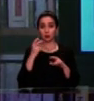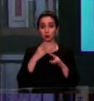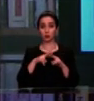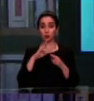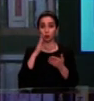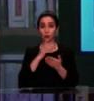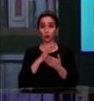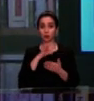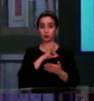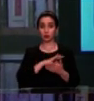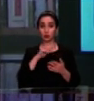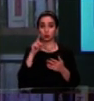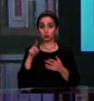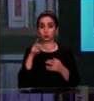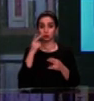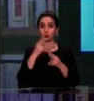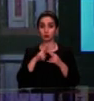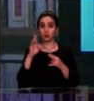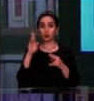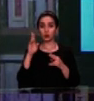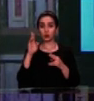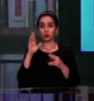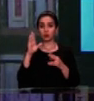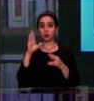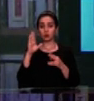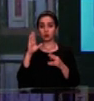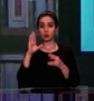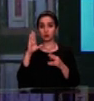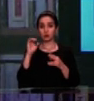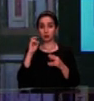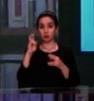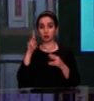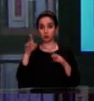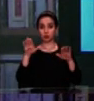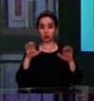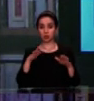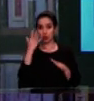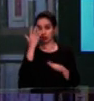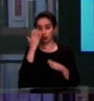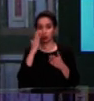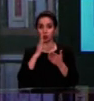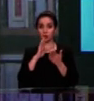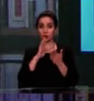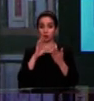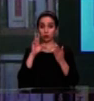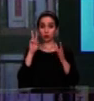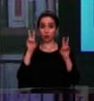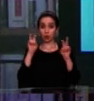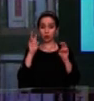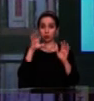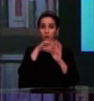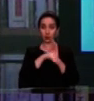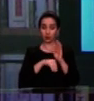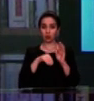manba degan parametr qo'llagan holda, demak, quyida veb sahifaga joylashtirilayotgan rasmning nomini biriktirgan